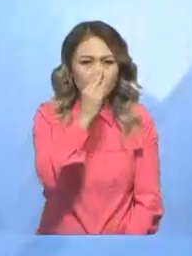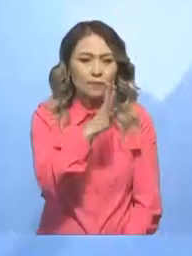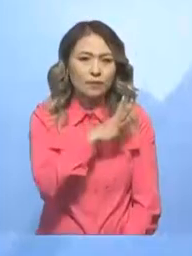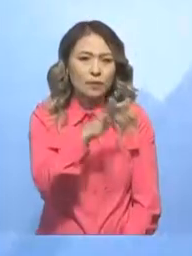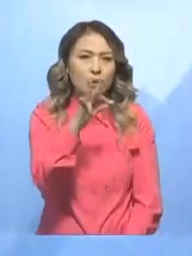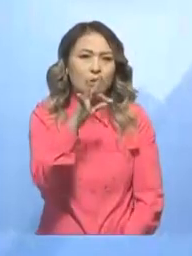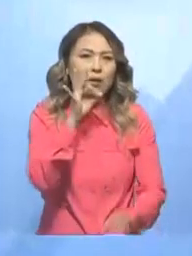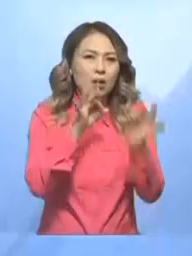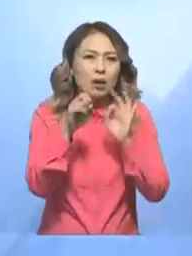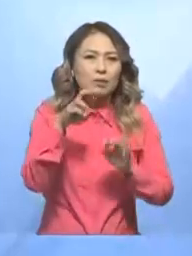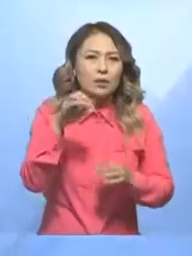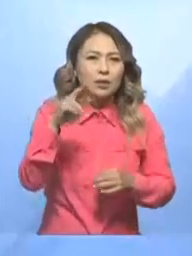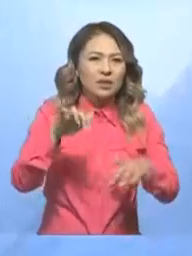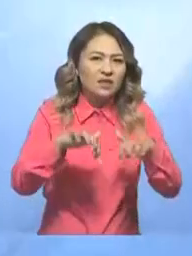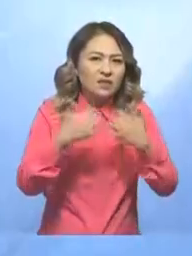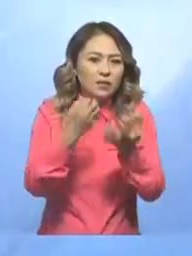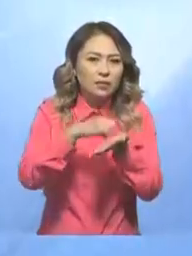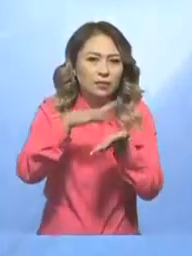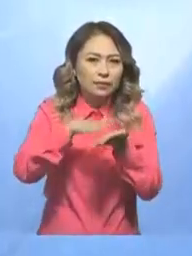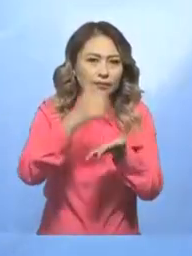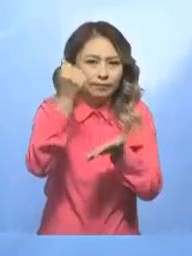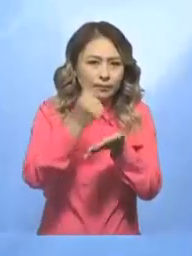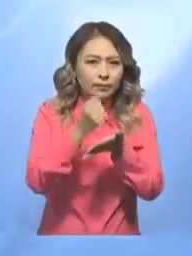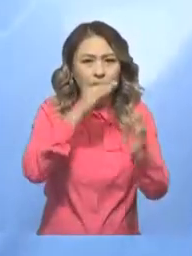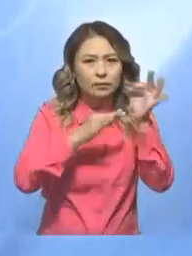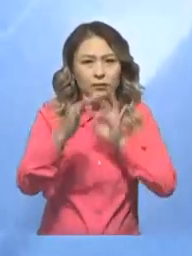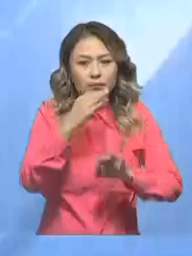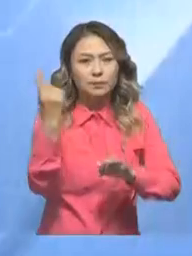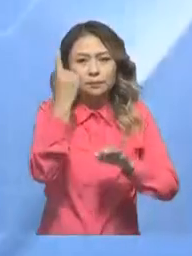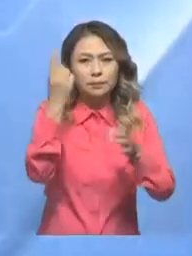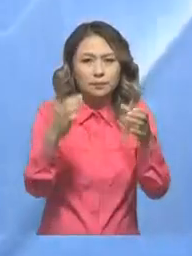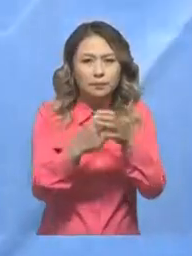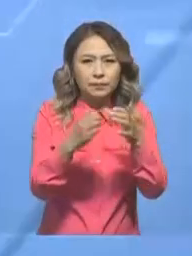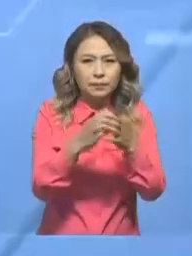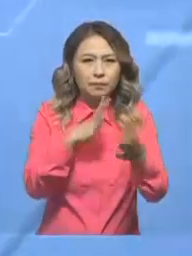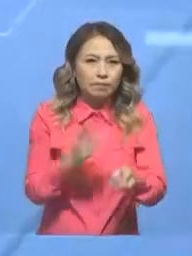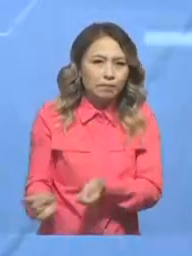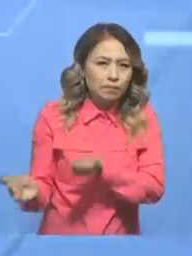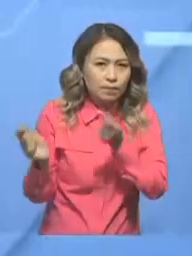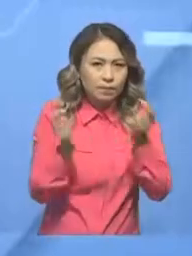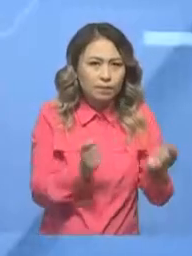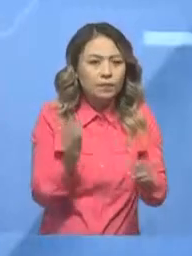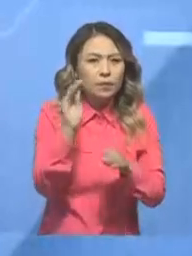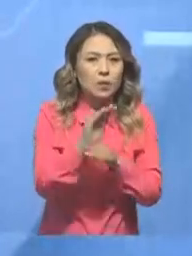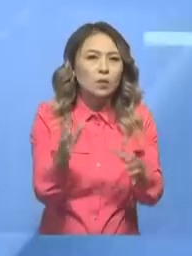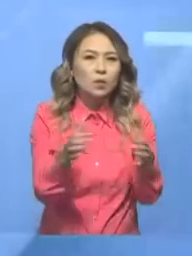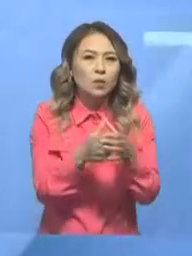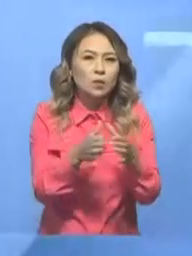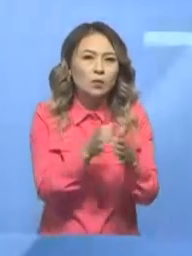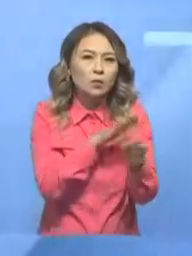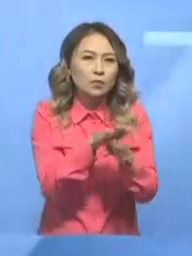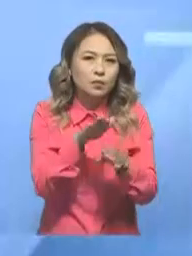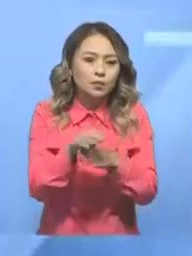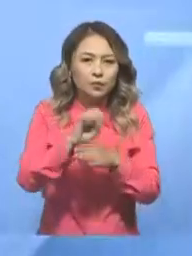Шымкенттегі дәріханараларға цифрлық таңбалаудан өткен дәрілік препараттардың алғашқы партиясы жеткізілді. Ол үшін аймақтағы